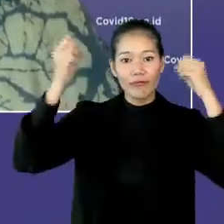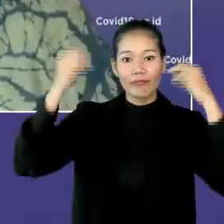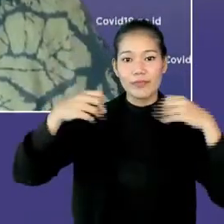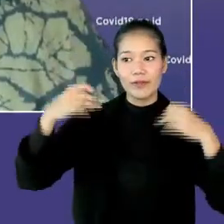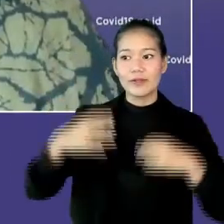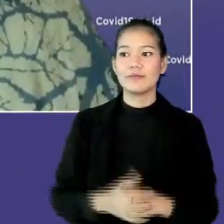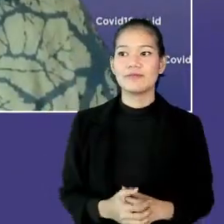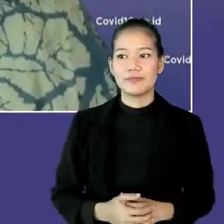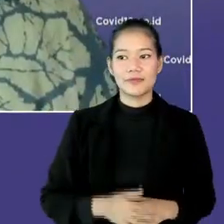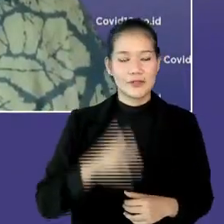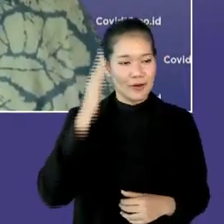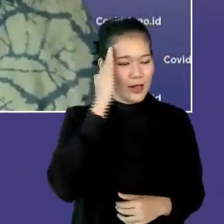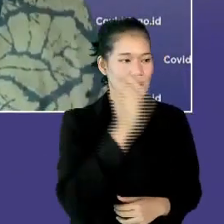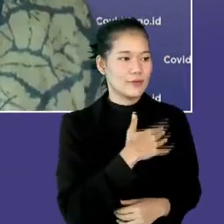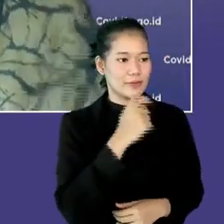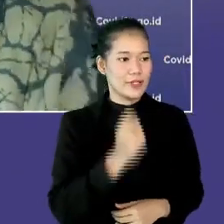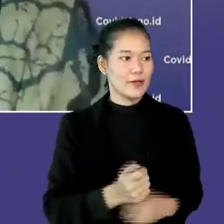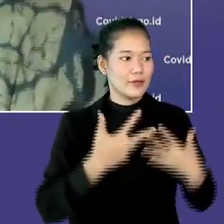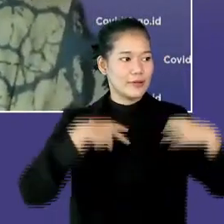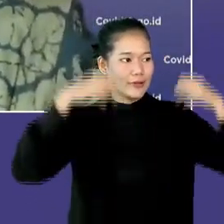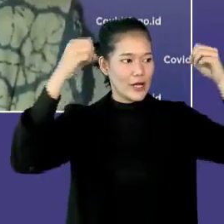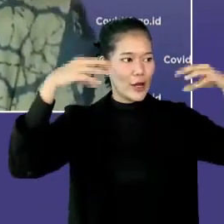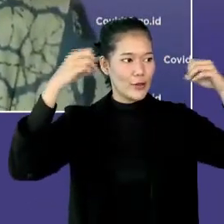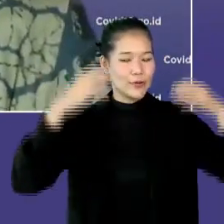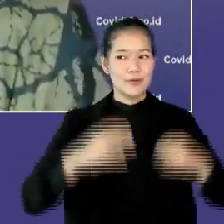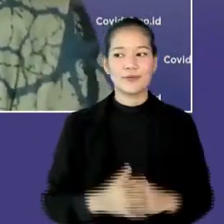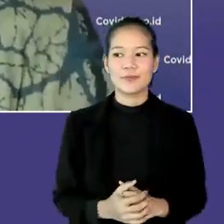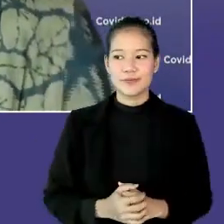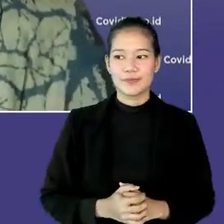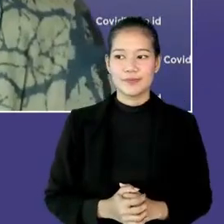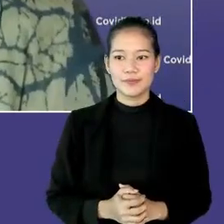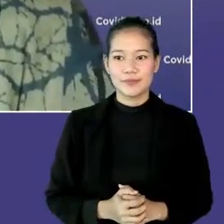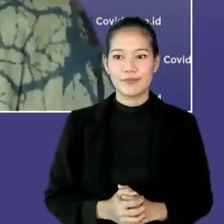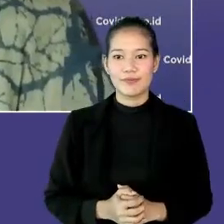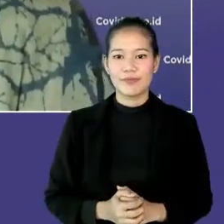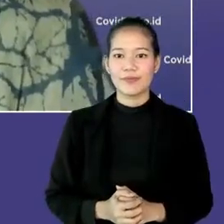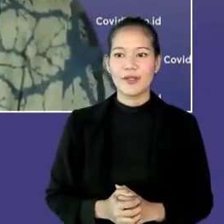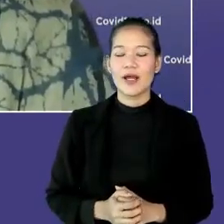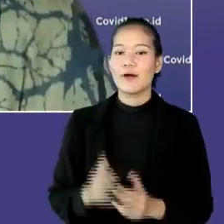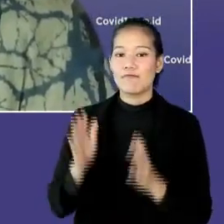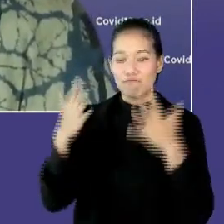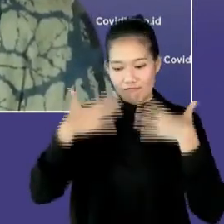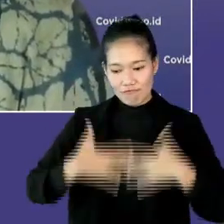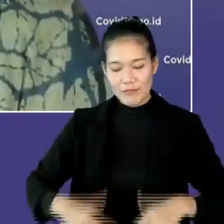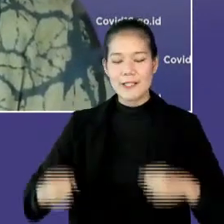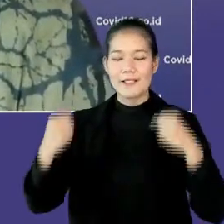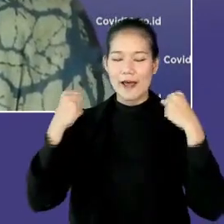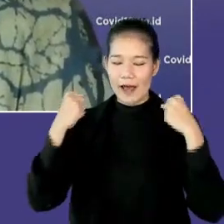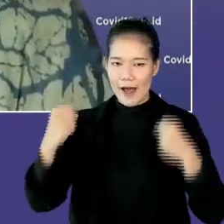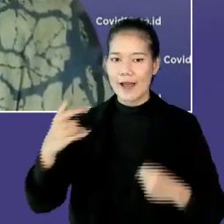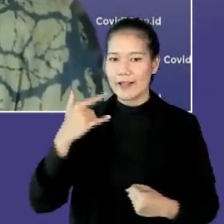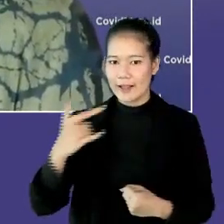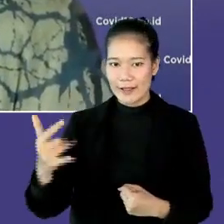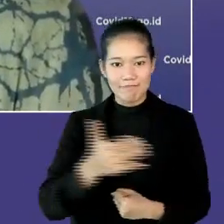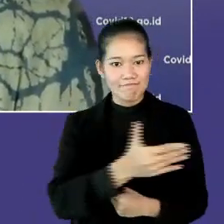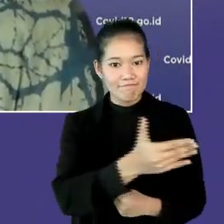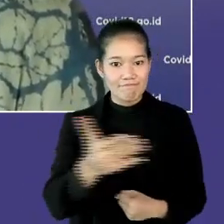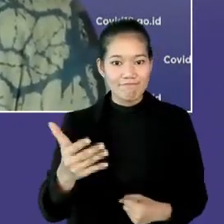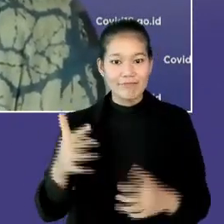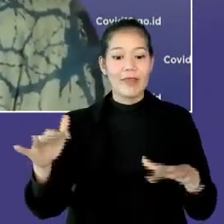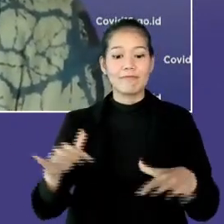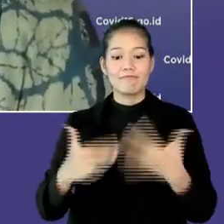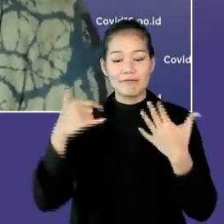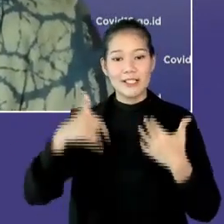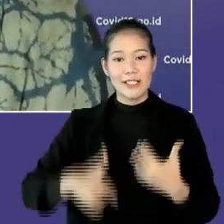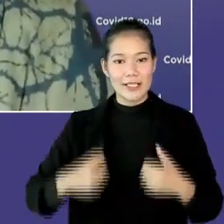Dewi. Waalaikumsalam warahmatullahi wabarakatuh, Dr. Lula. Semoga sehat dan semua juga yang mengikuti acara ini juga dalam